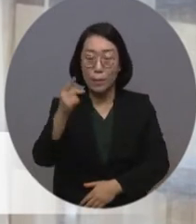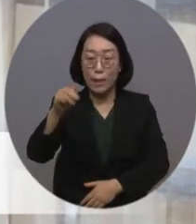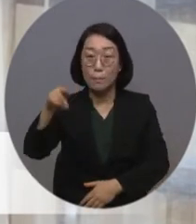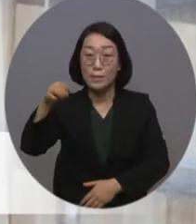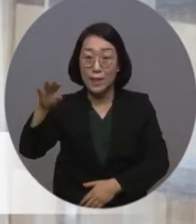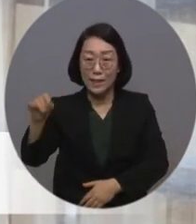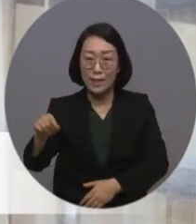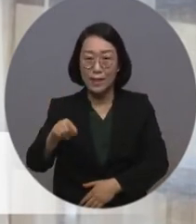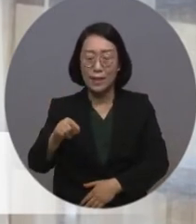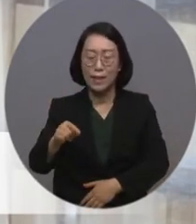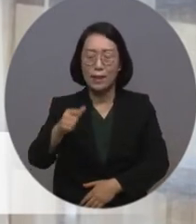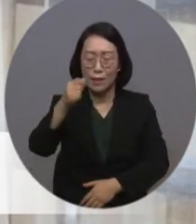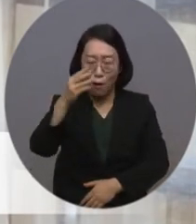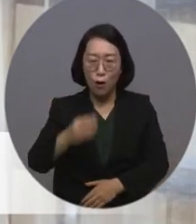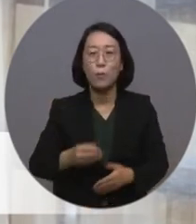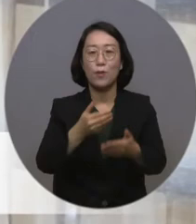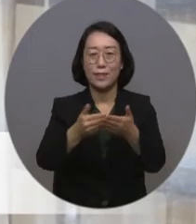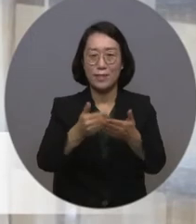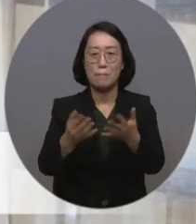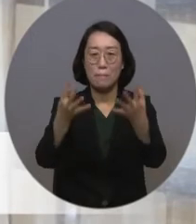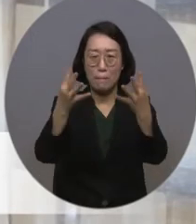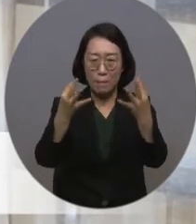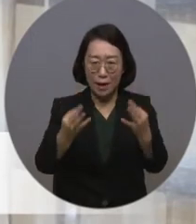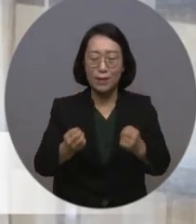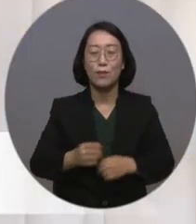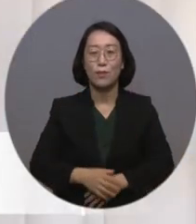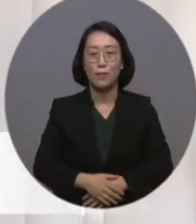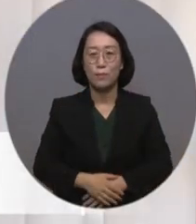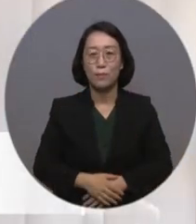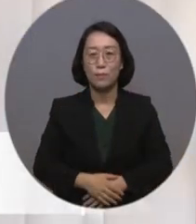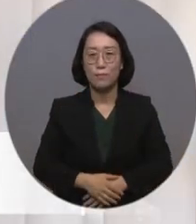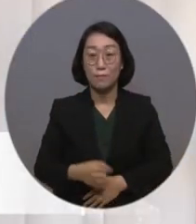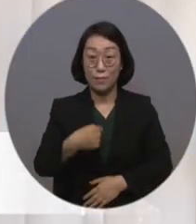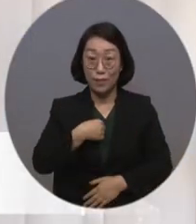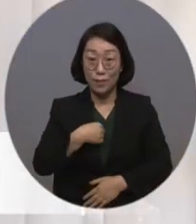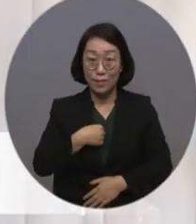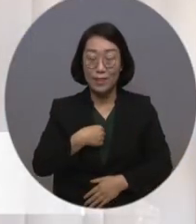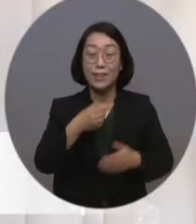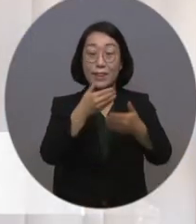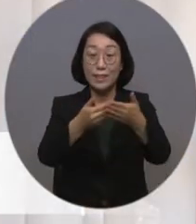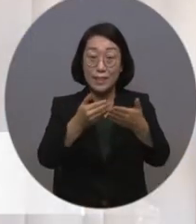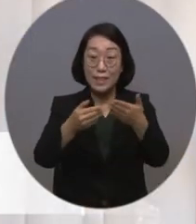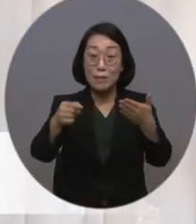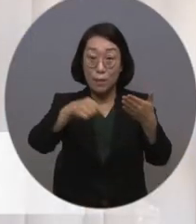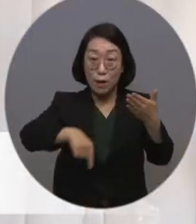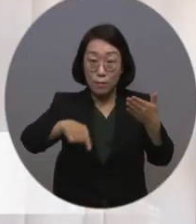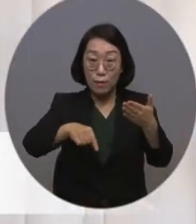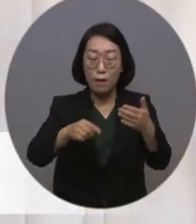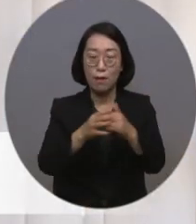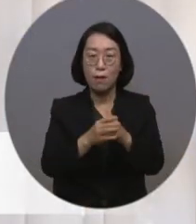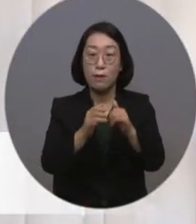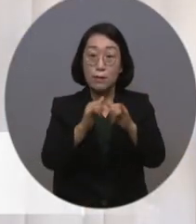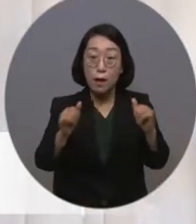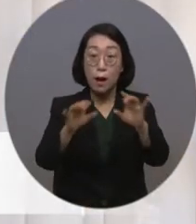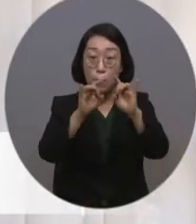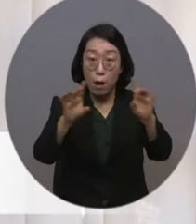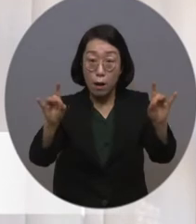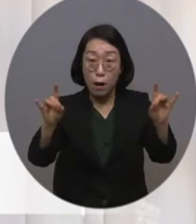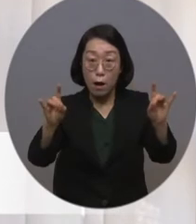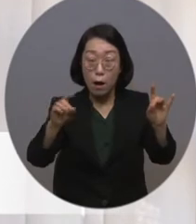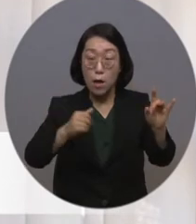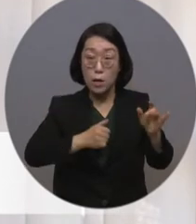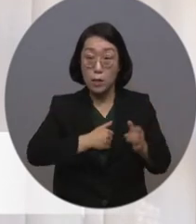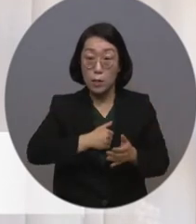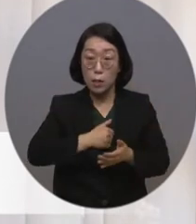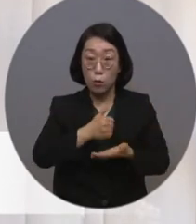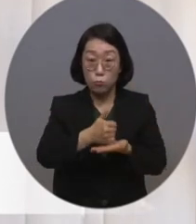등 꿀을 많이 사랑해서 그런 작업들을 하고 있습니다. 그래서 저는 저의 작품에 사람들이 갖고 있는 인격처럼